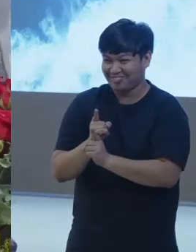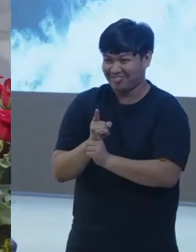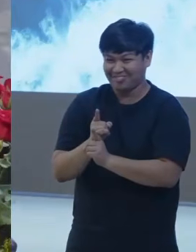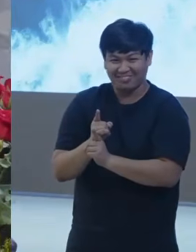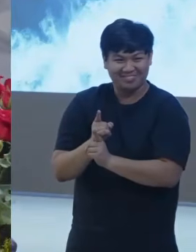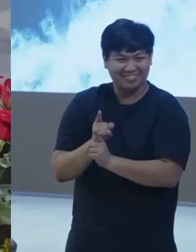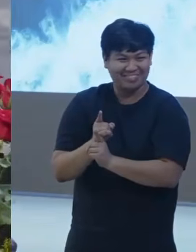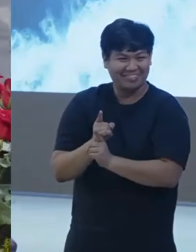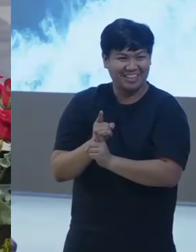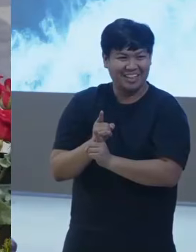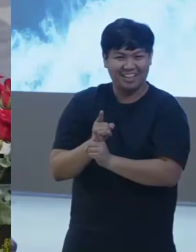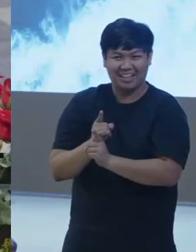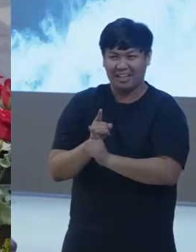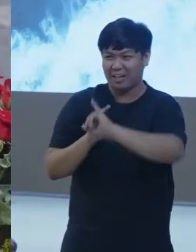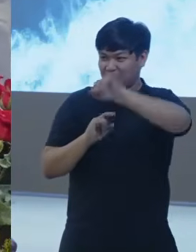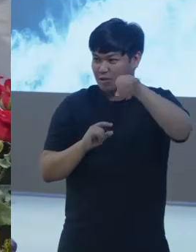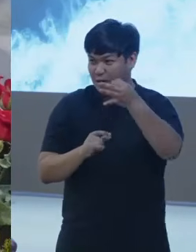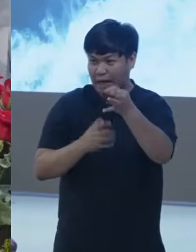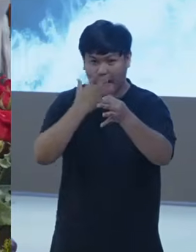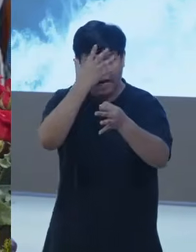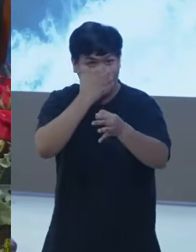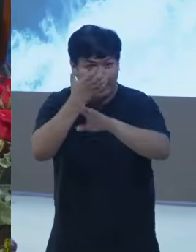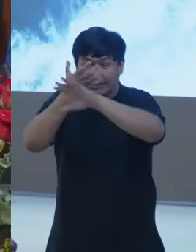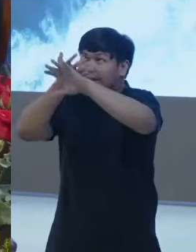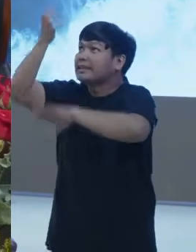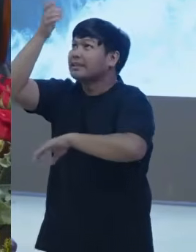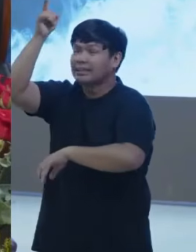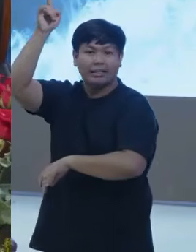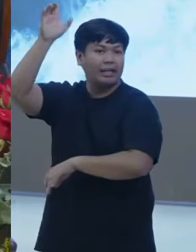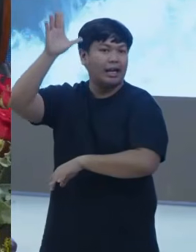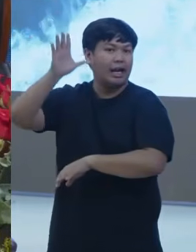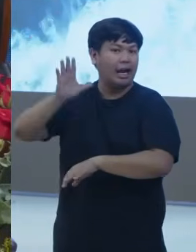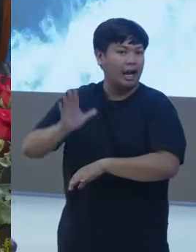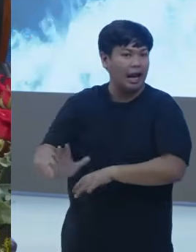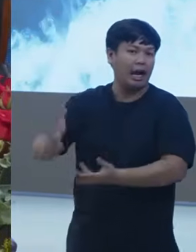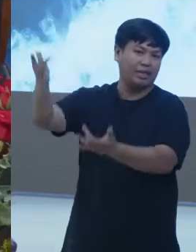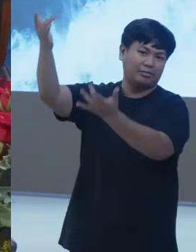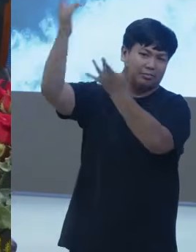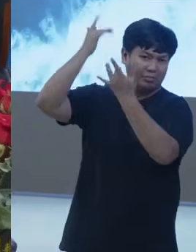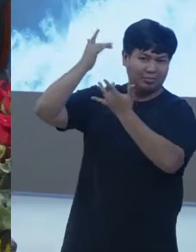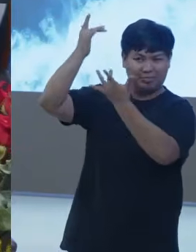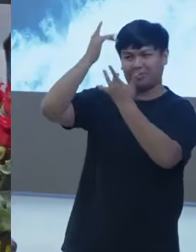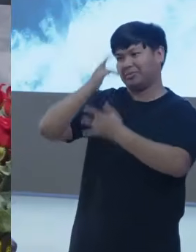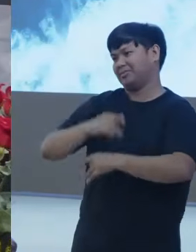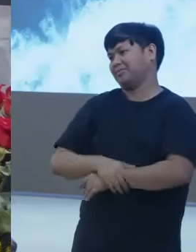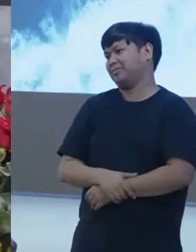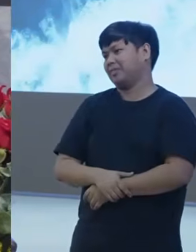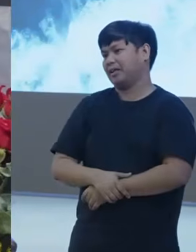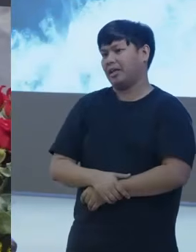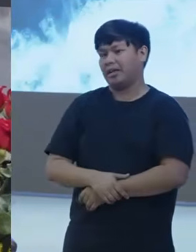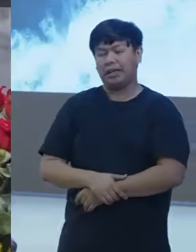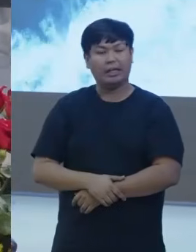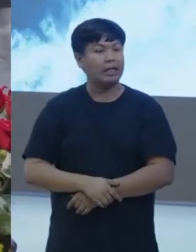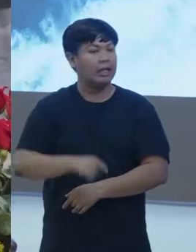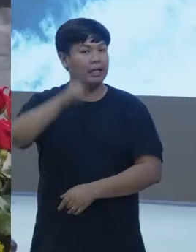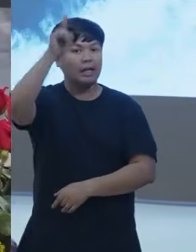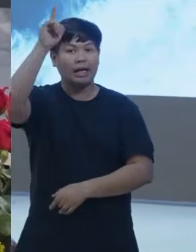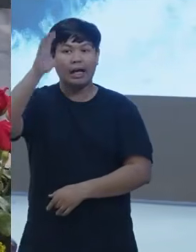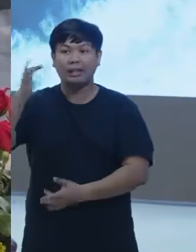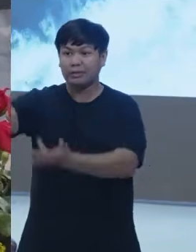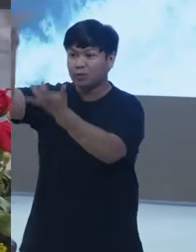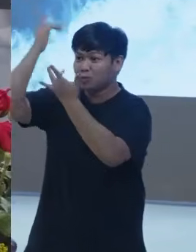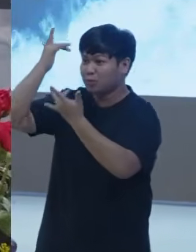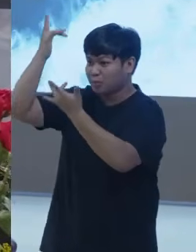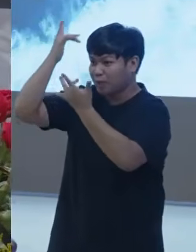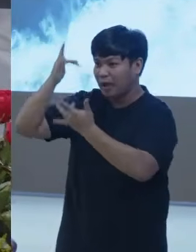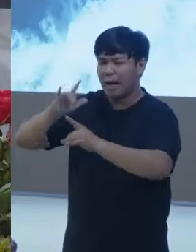sentence yung galit at kahabagan ng Diyos, no? Kasi yung kahabagan ng Diyos parang punong-puno ng